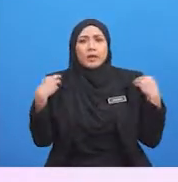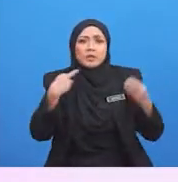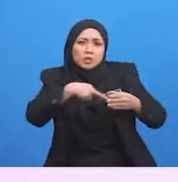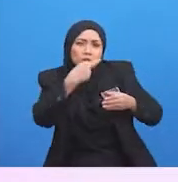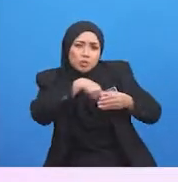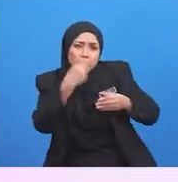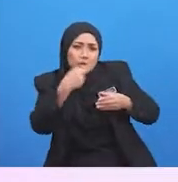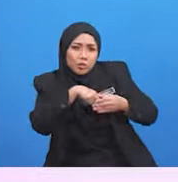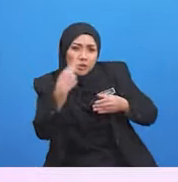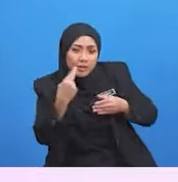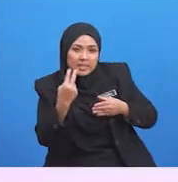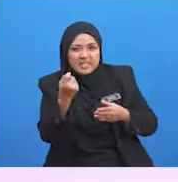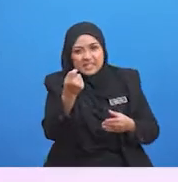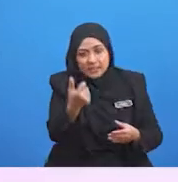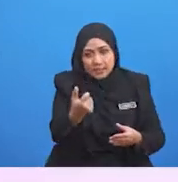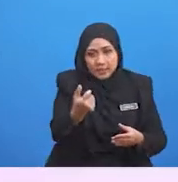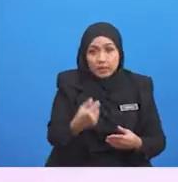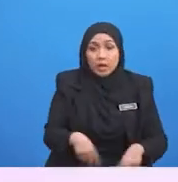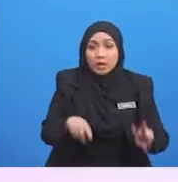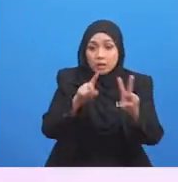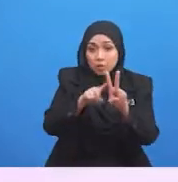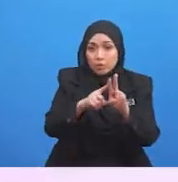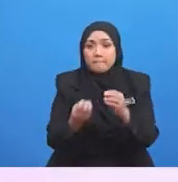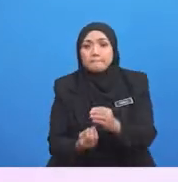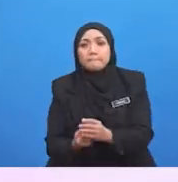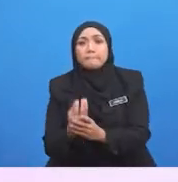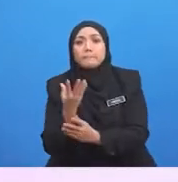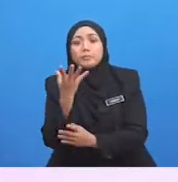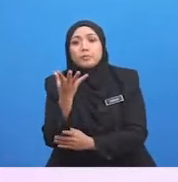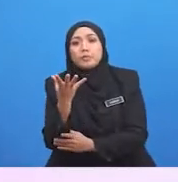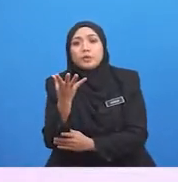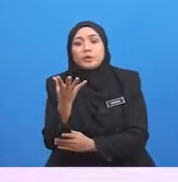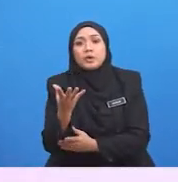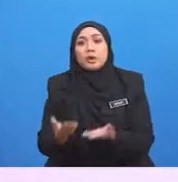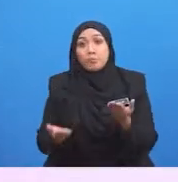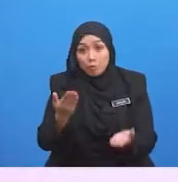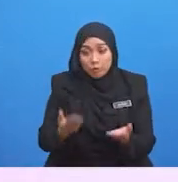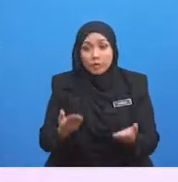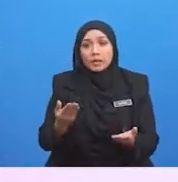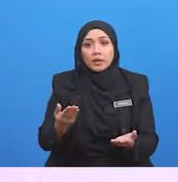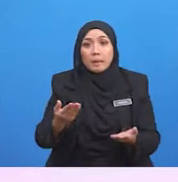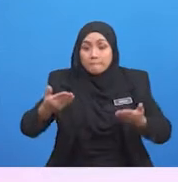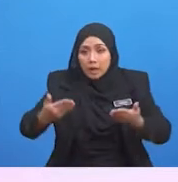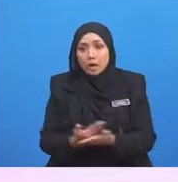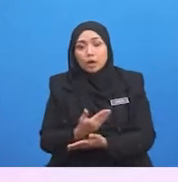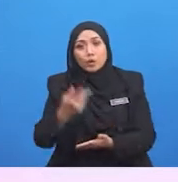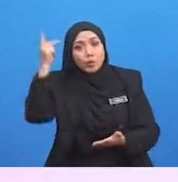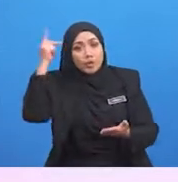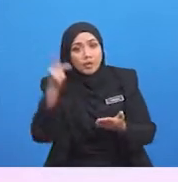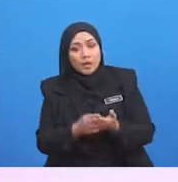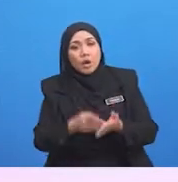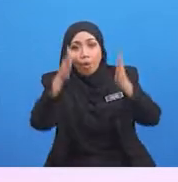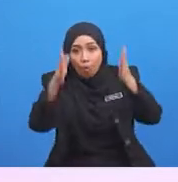ini. Kedua adalah peringkat pertumbuhan. Ketika ini, produk mula dikenali, diketahui oleh orang